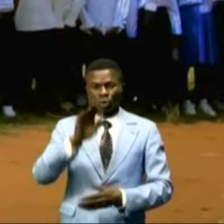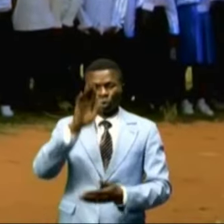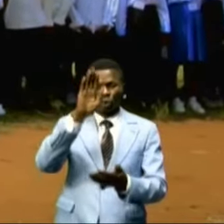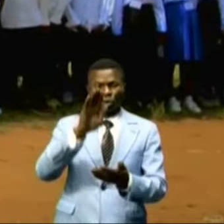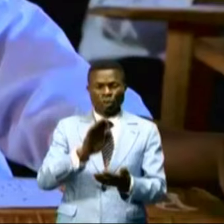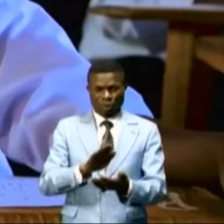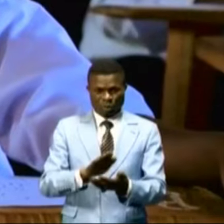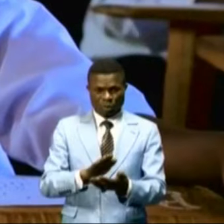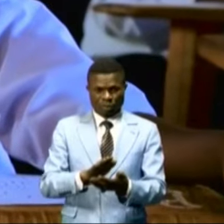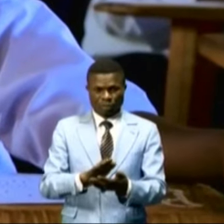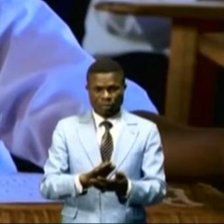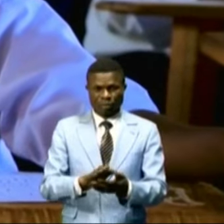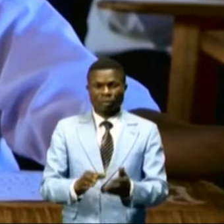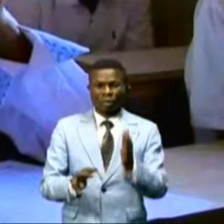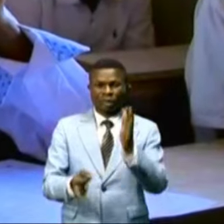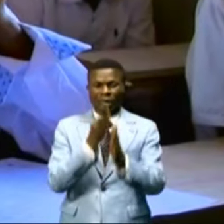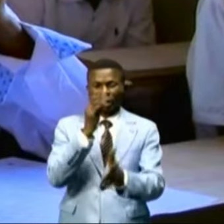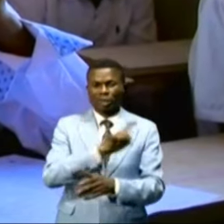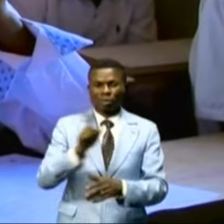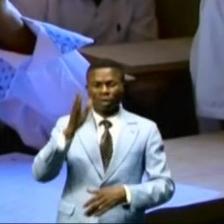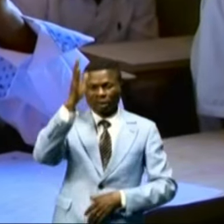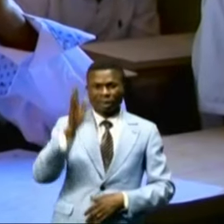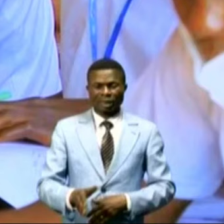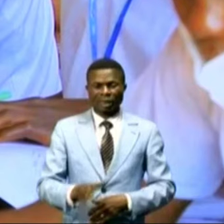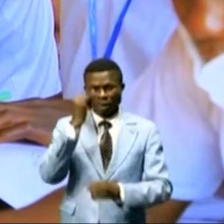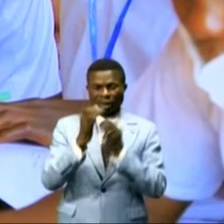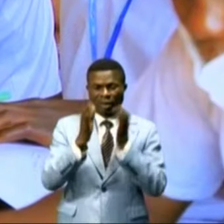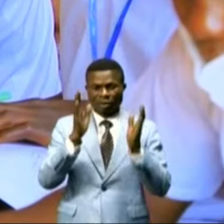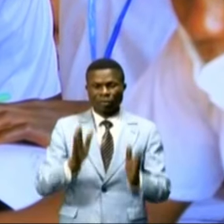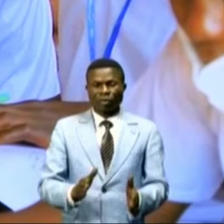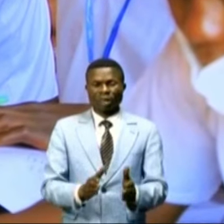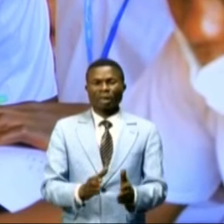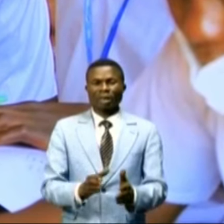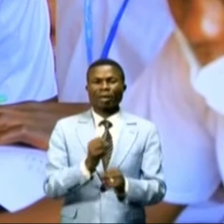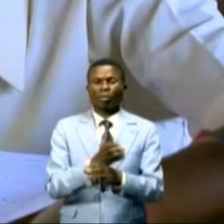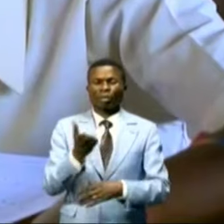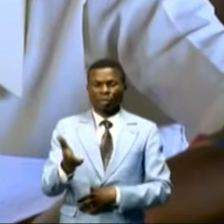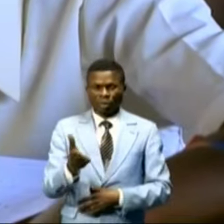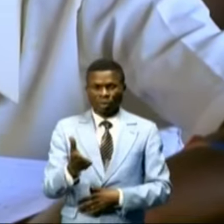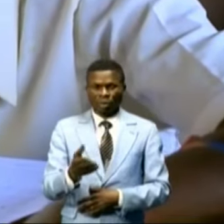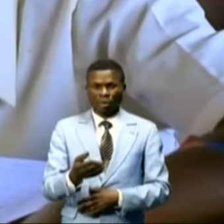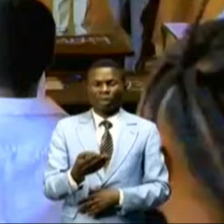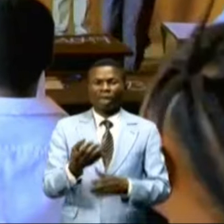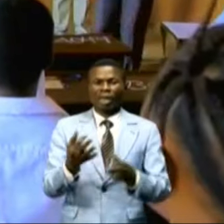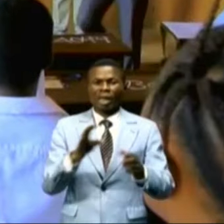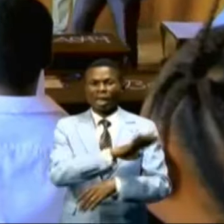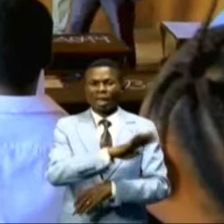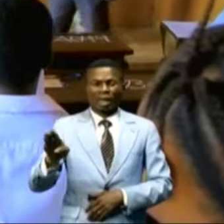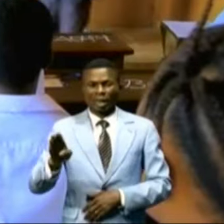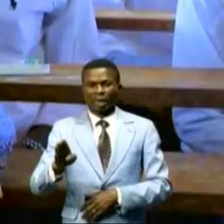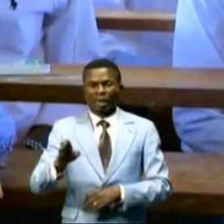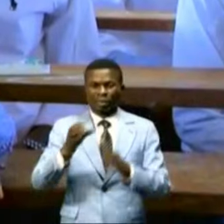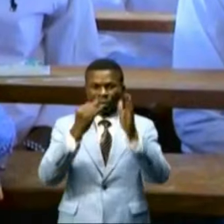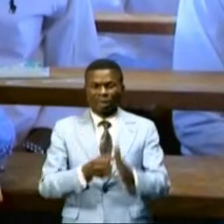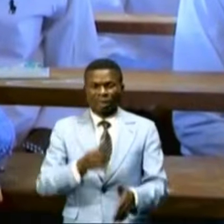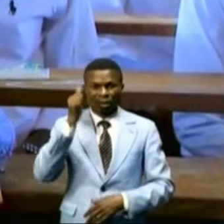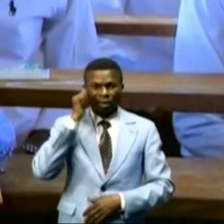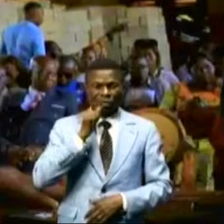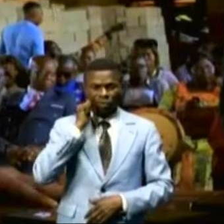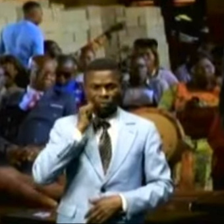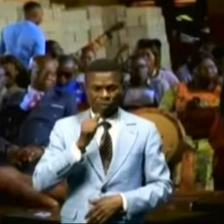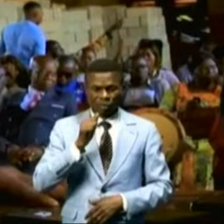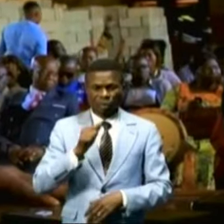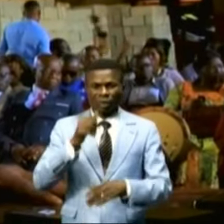édition, seulement 13 500 finalistes ont été enregistrés, dont 4 638 filles réparties tous